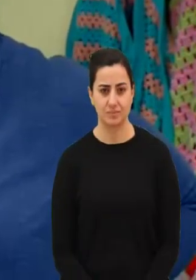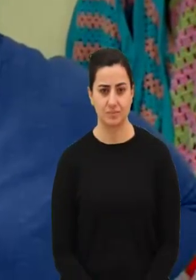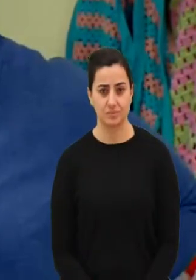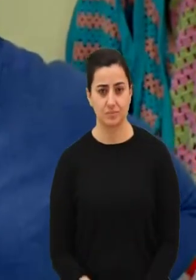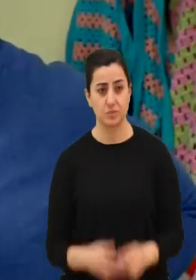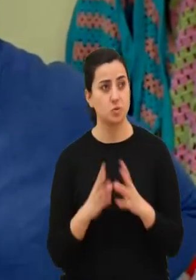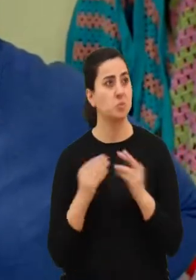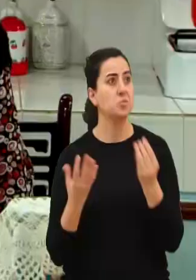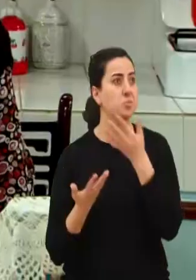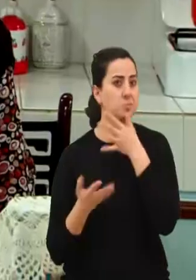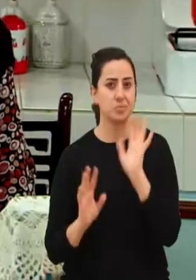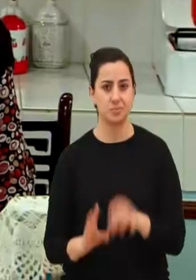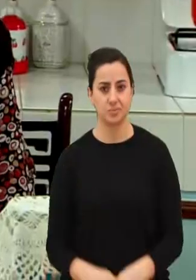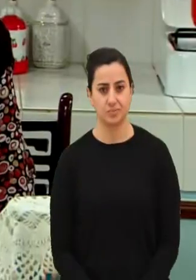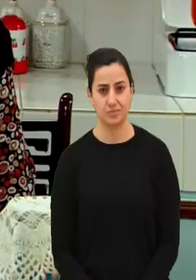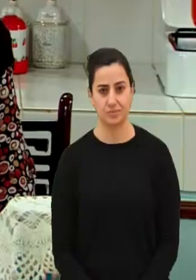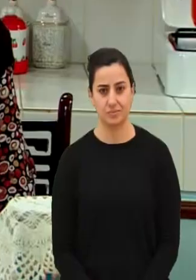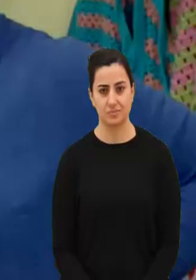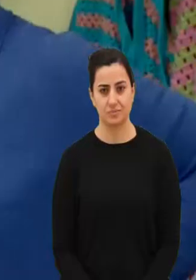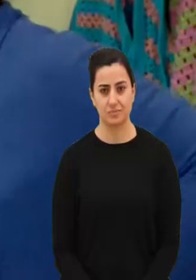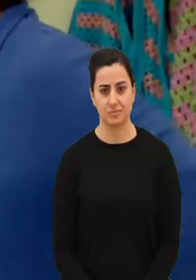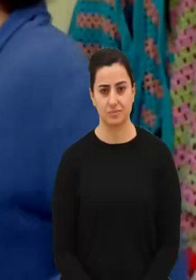oldu bilmem çocuklar.